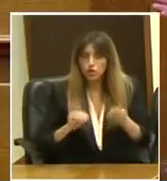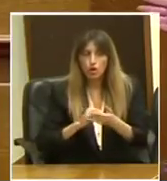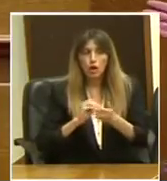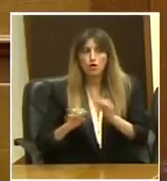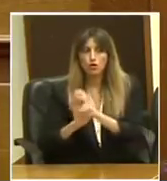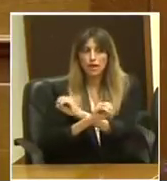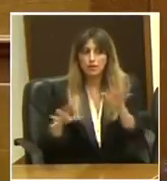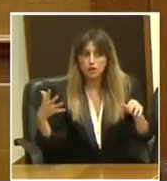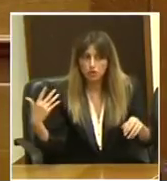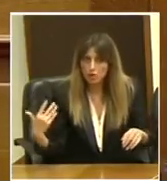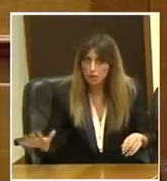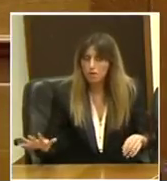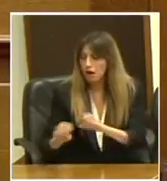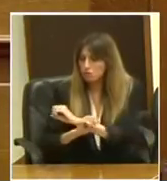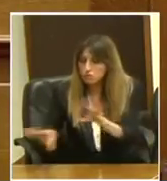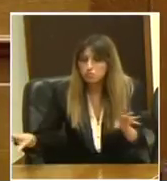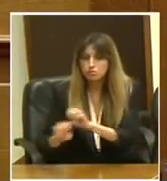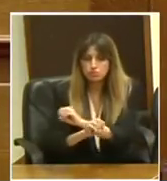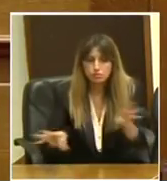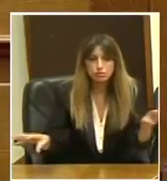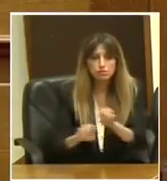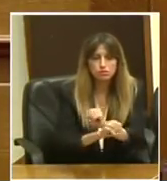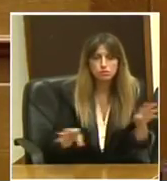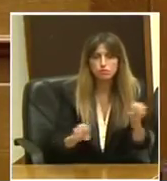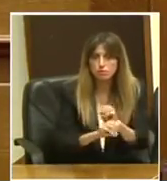θεωρούν ότι δεν ξέρω γράμματα και μου στέλνανε τον εκπρόσωπό τους.